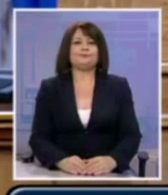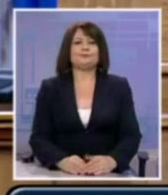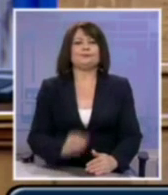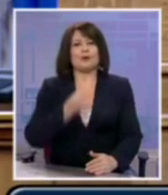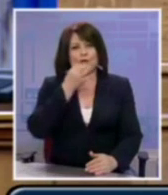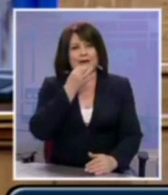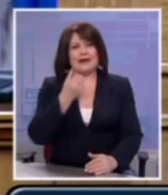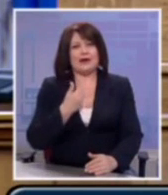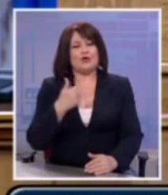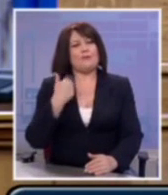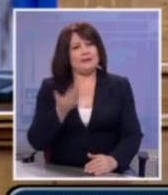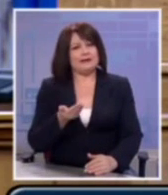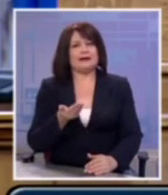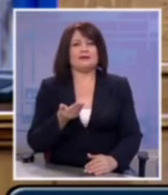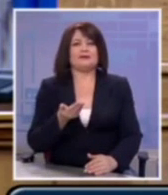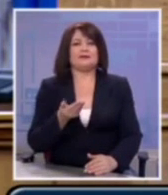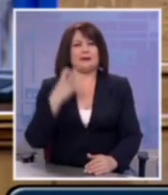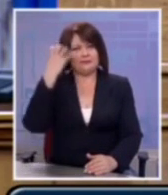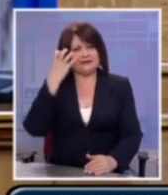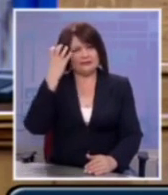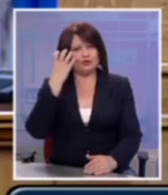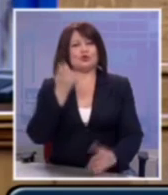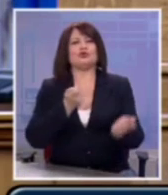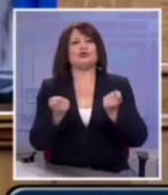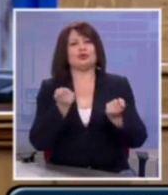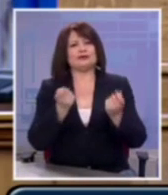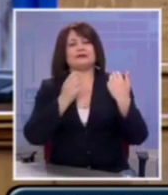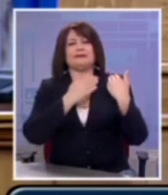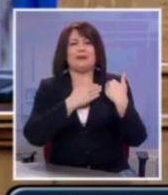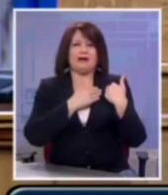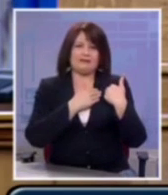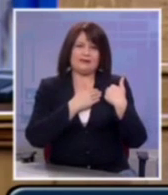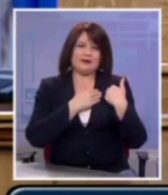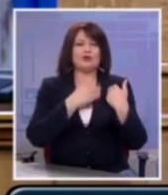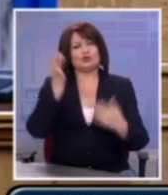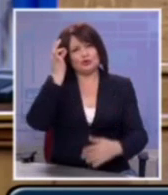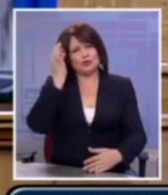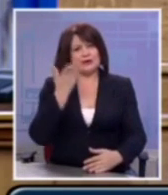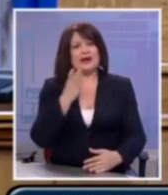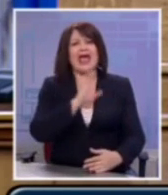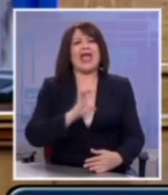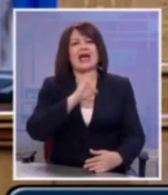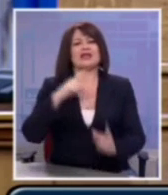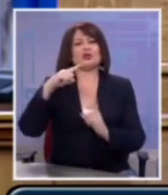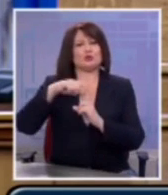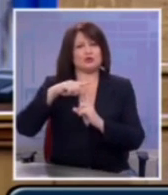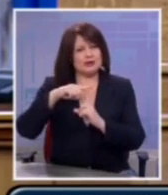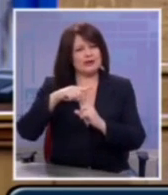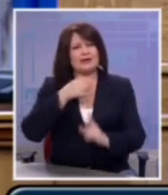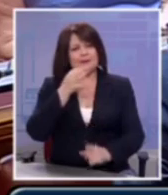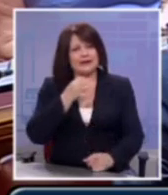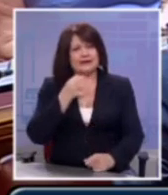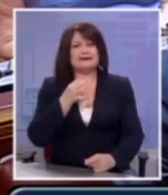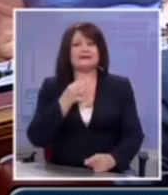ομιλία θα λάβει το λόγο ο επιστημονικός συντονιστής της Επιτροπής μας, ο Eric Toussaint,